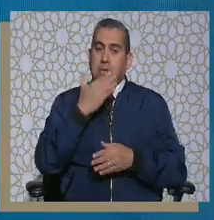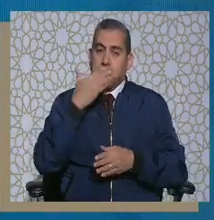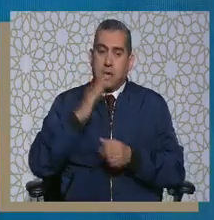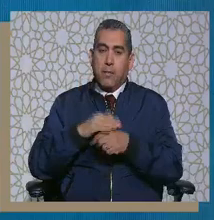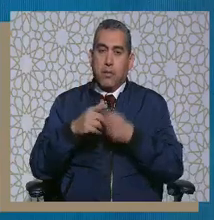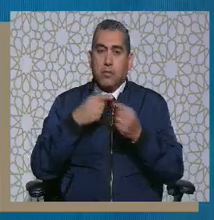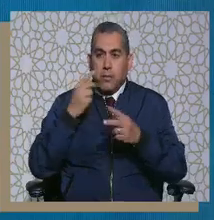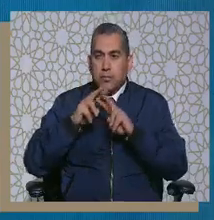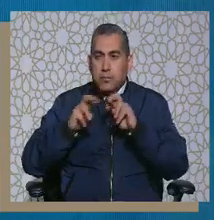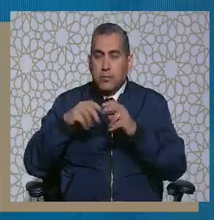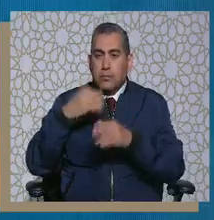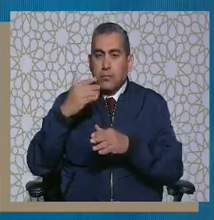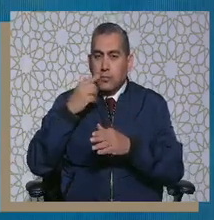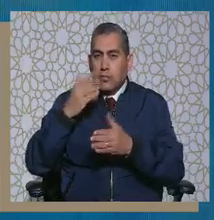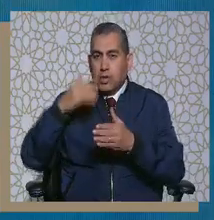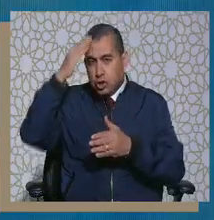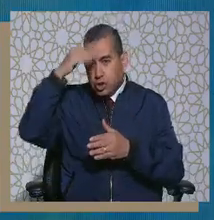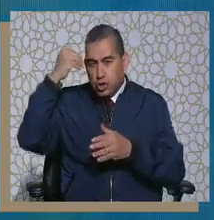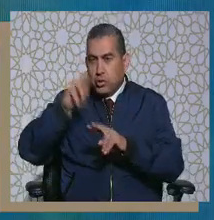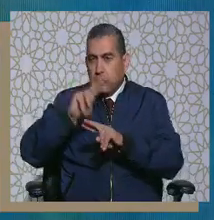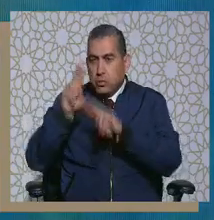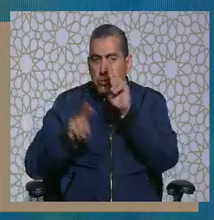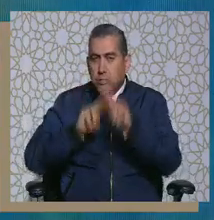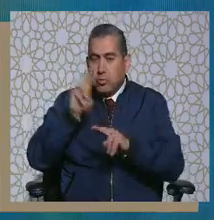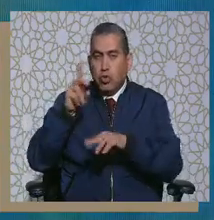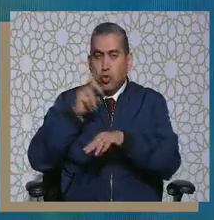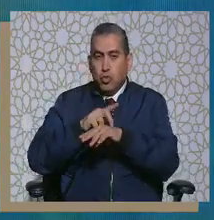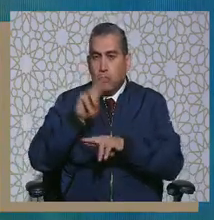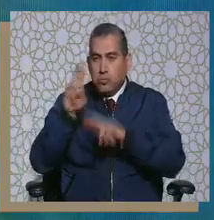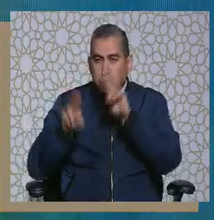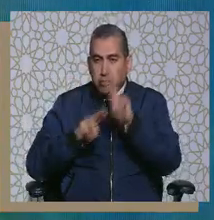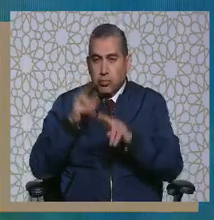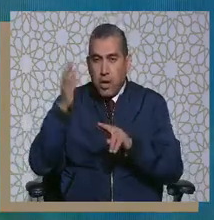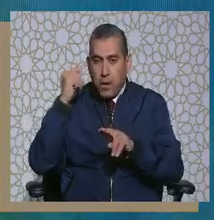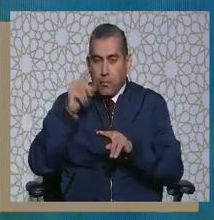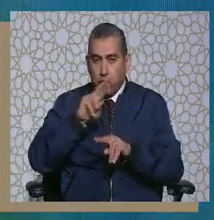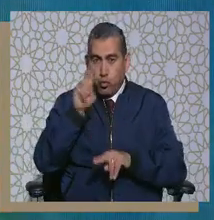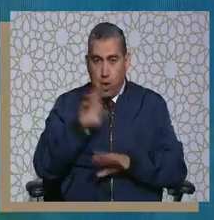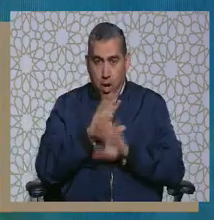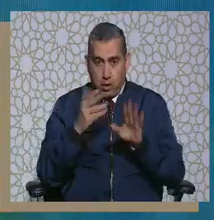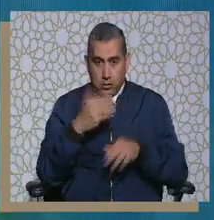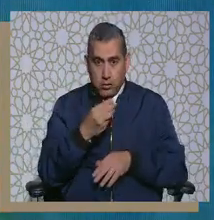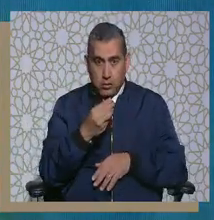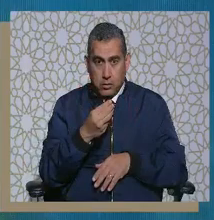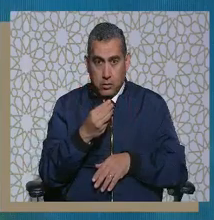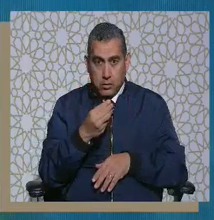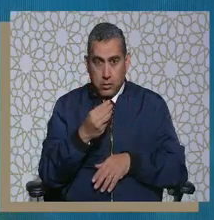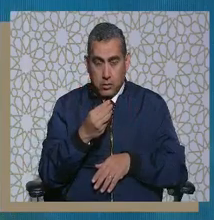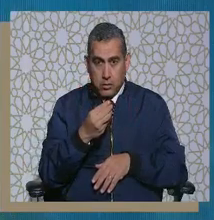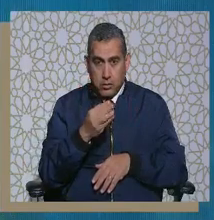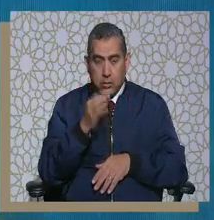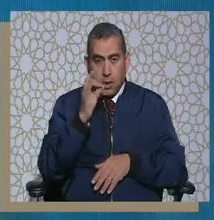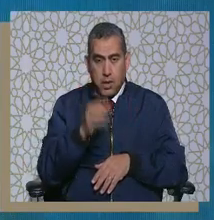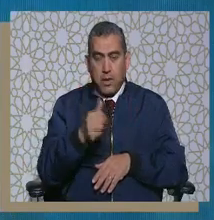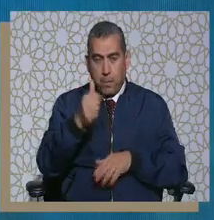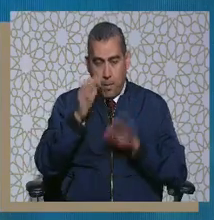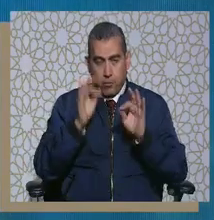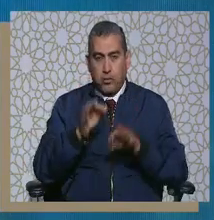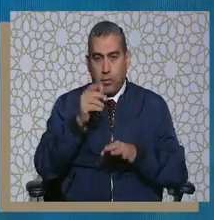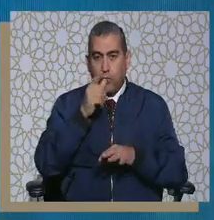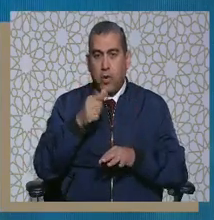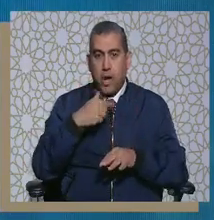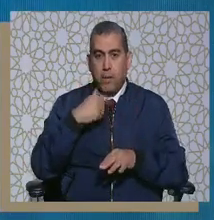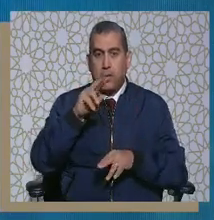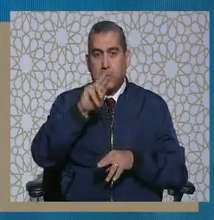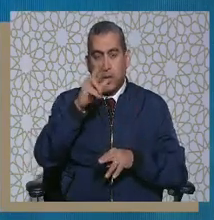طويله وبعد الرجوع للا ايوه يا حاج محمد خلصت السؤال ايوه يا مولانا تمام يا مولانا طيب فكمل